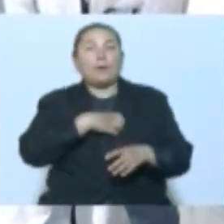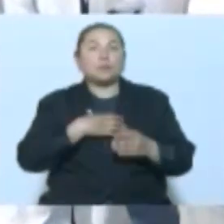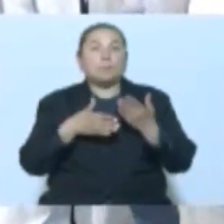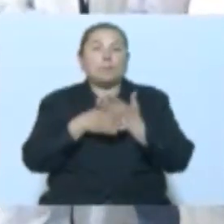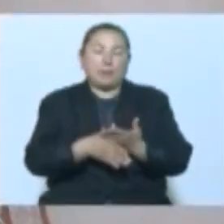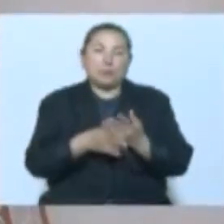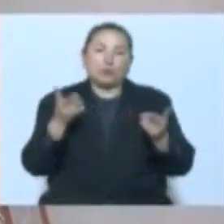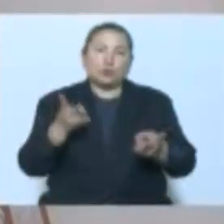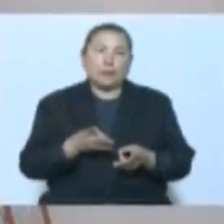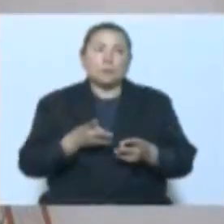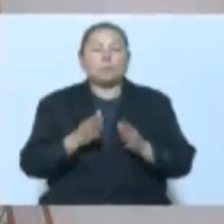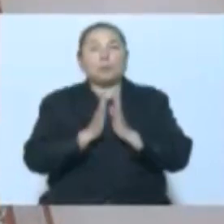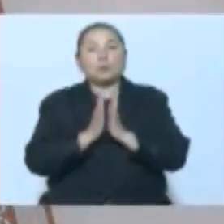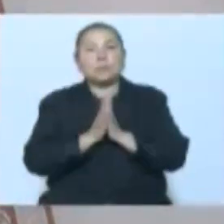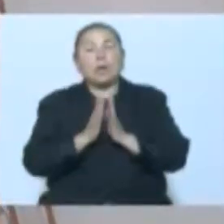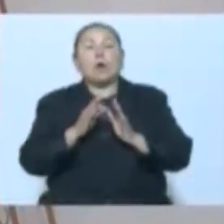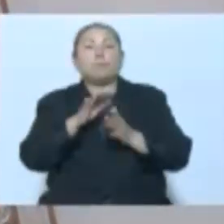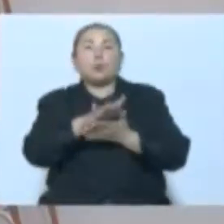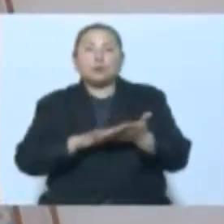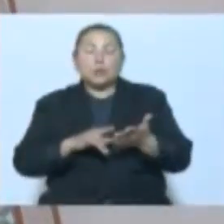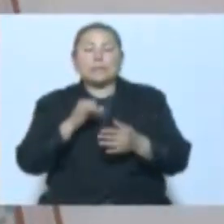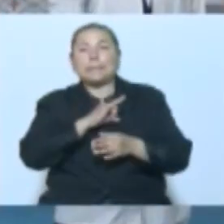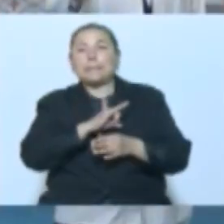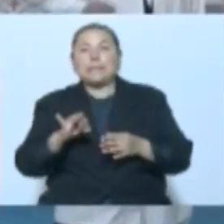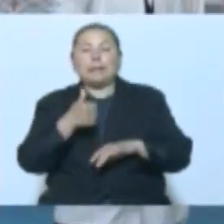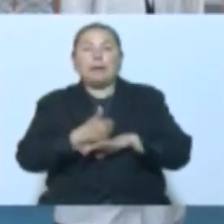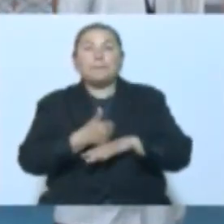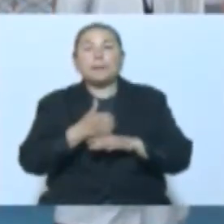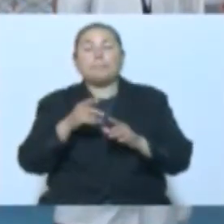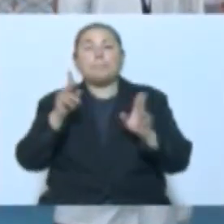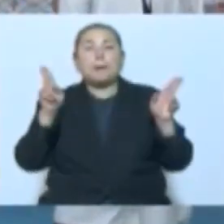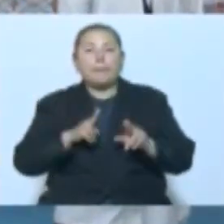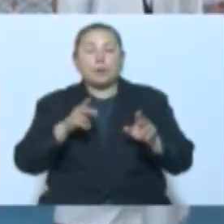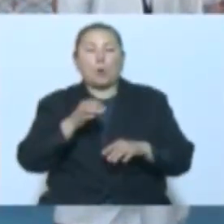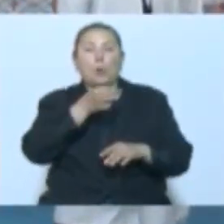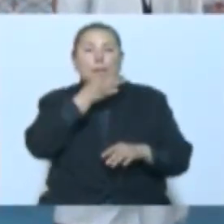и помогать нуждающимся, просить прощения и желать лучшего. Главное правило Ораза Айта.